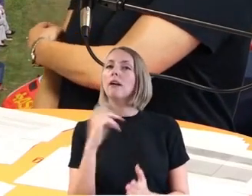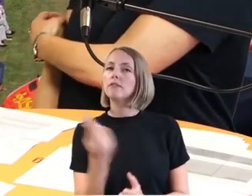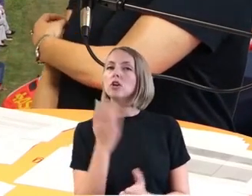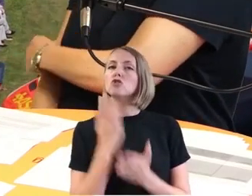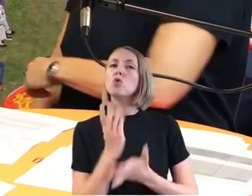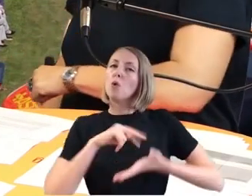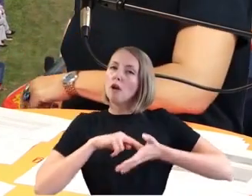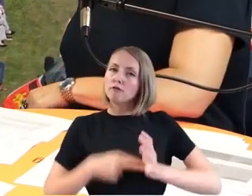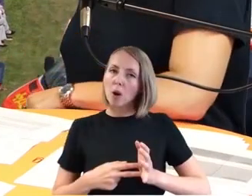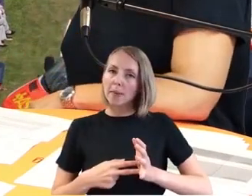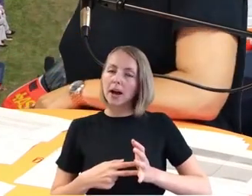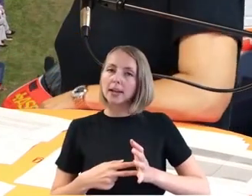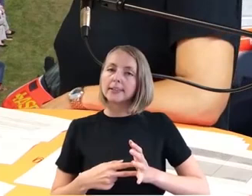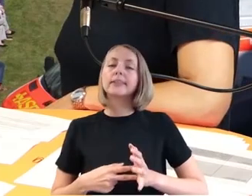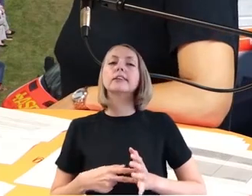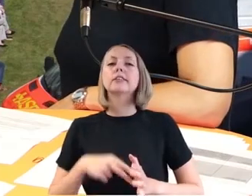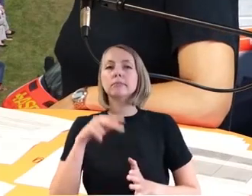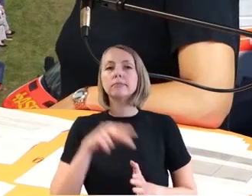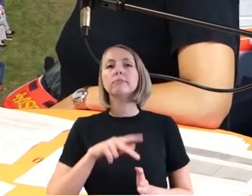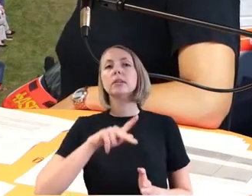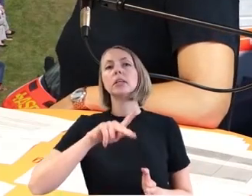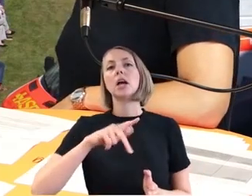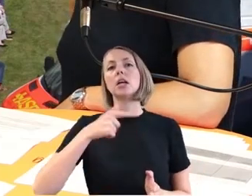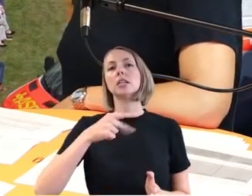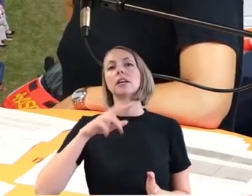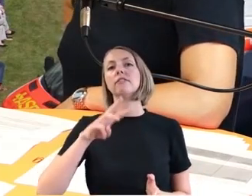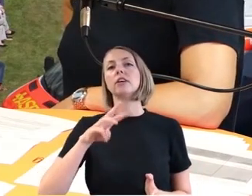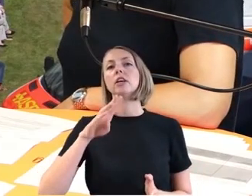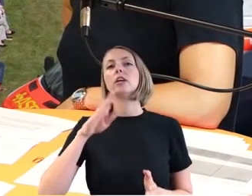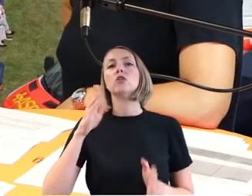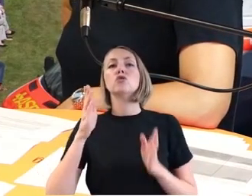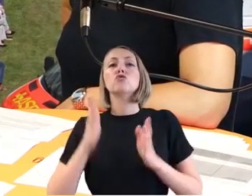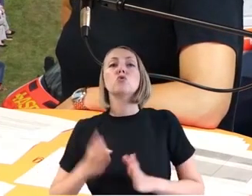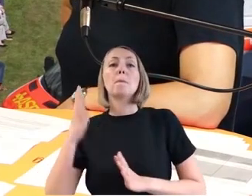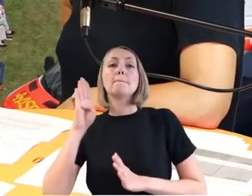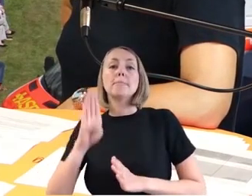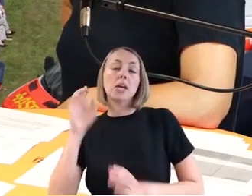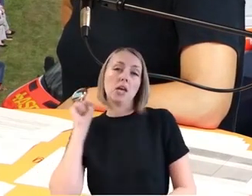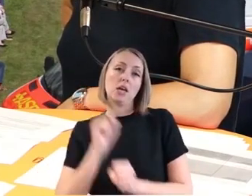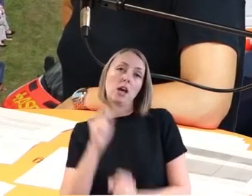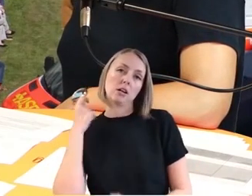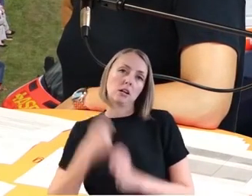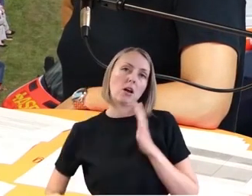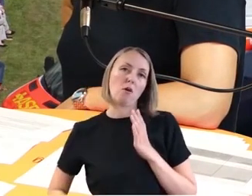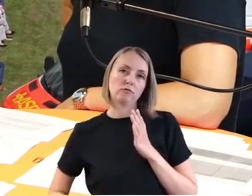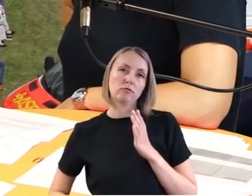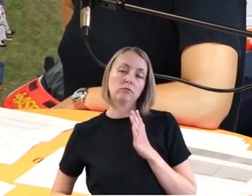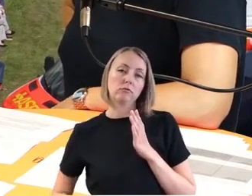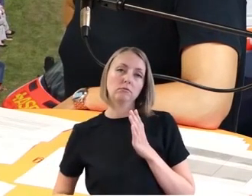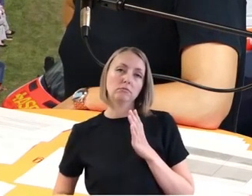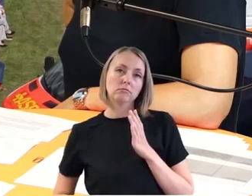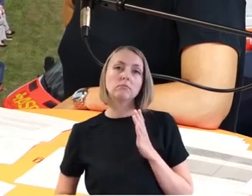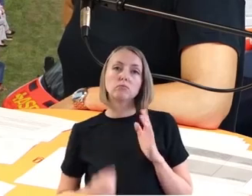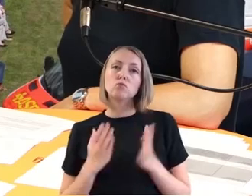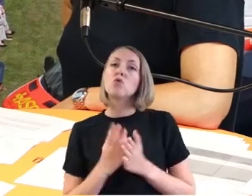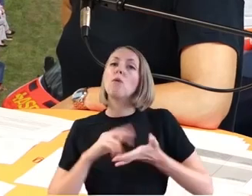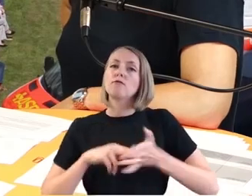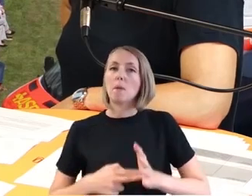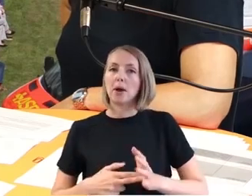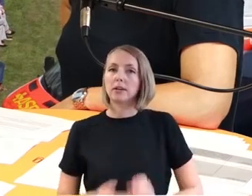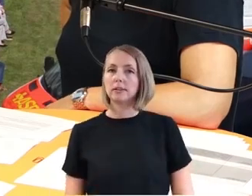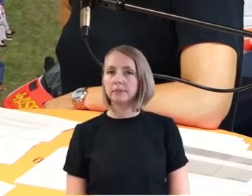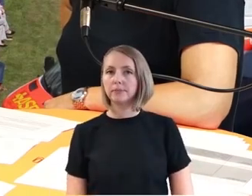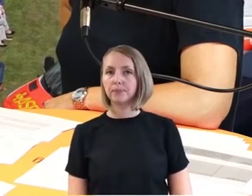den KTW 4 Tragen, wenn er ausgesondert wird, den KTW Typ B beschaffen können. Mhm. Aber es sind ja im Moment auch